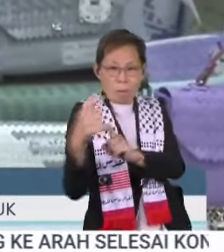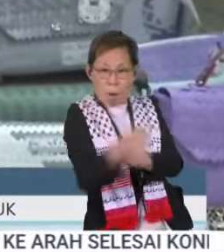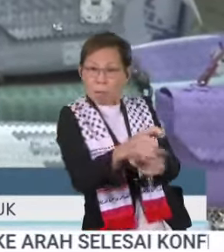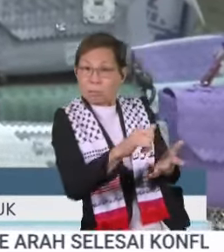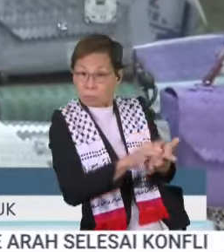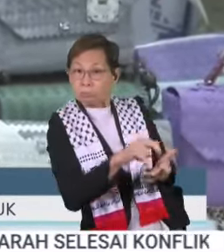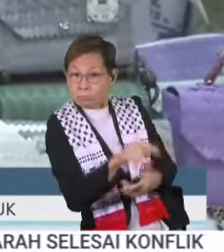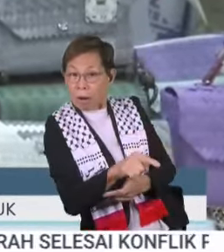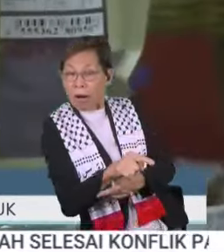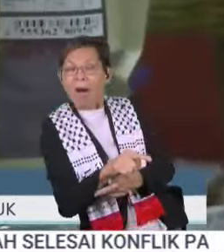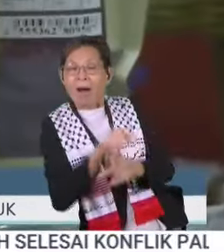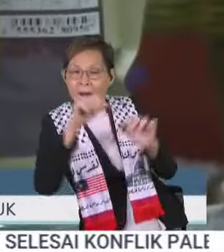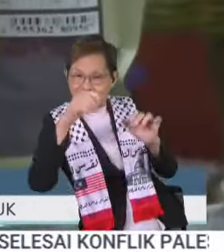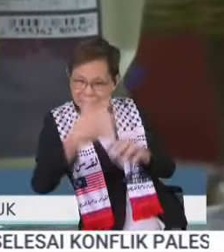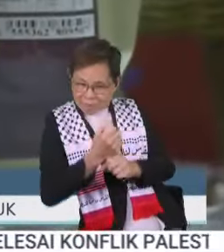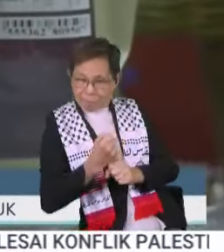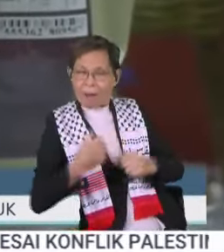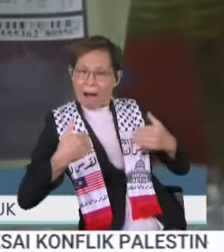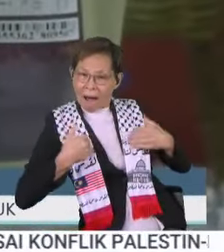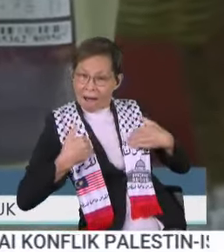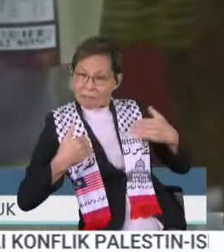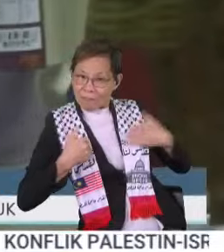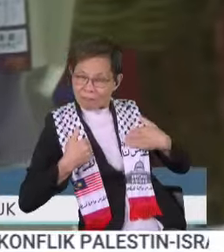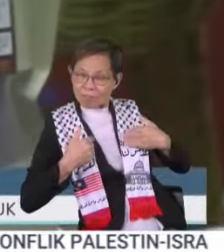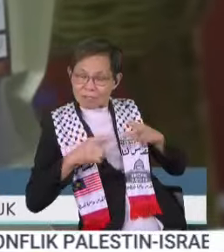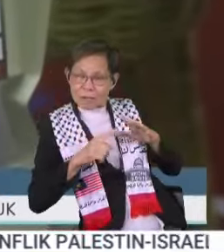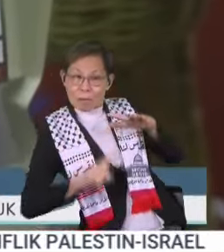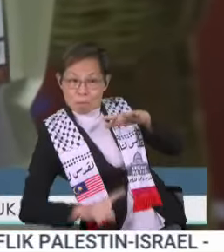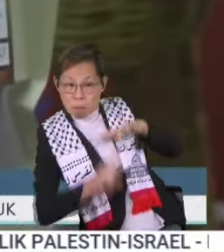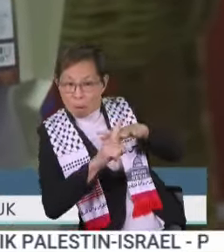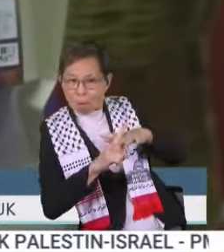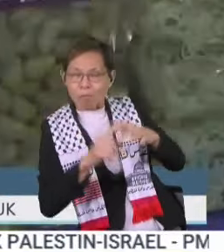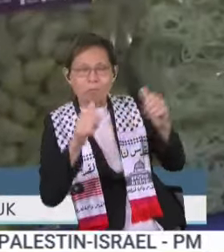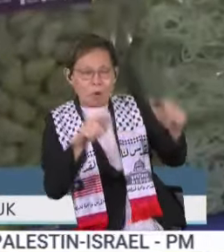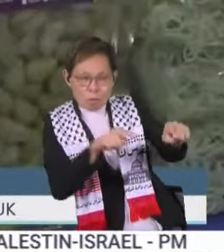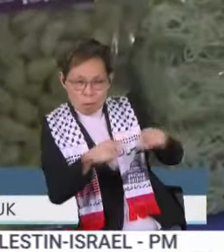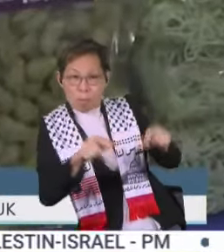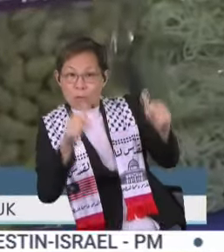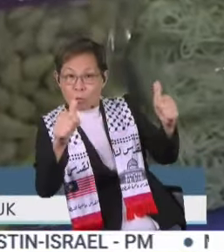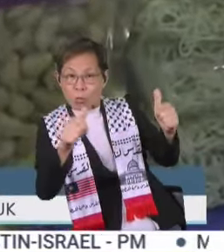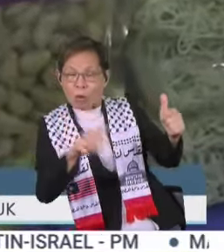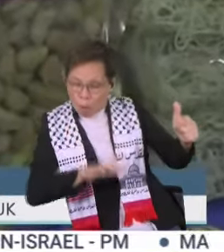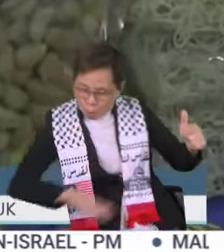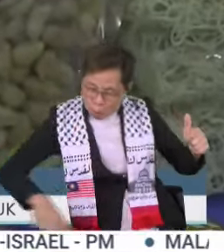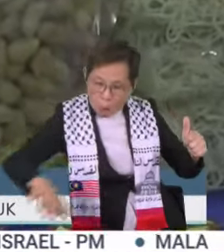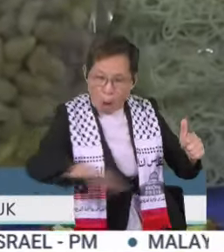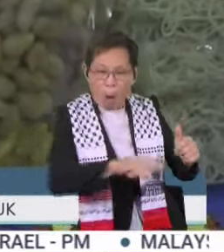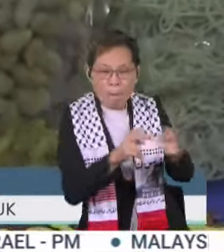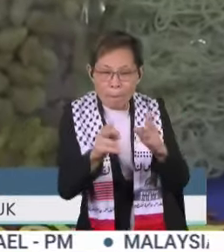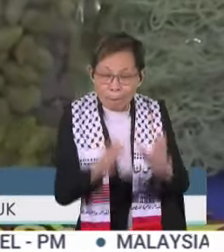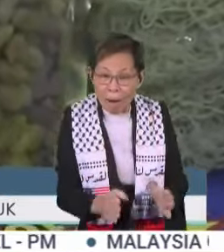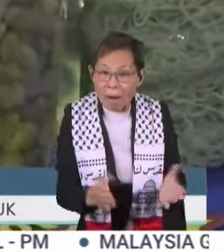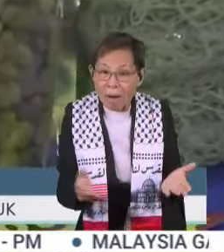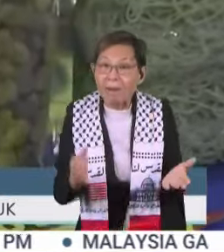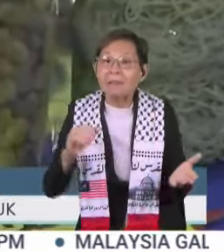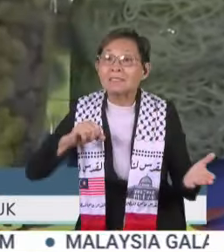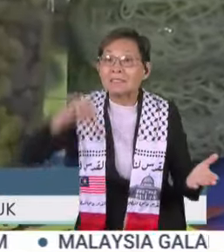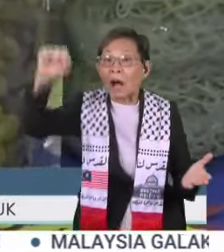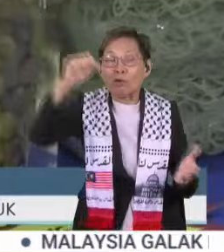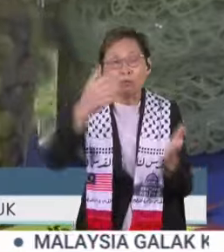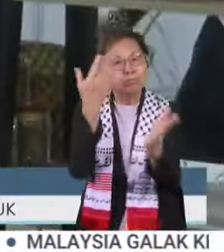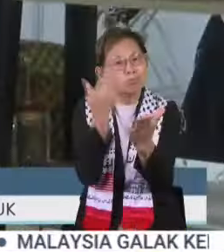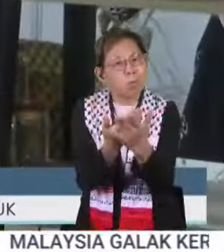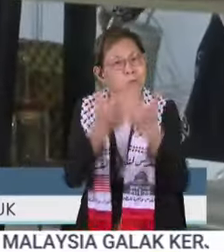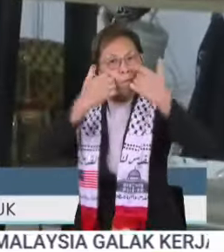itu sewajarnya dapat mewujudkan persaingan sehat dalam kalangan Usahawan tempatan untuk membuktikan keupayaan